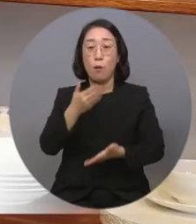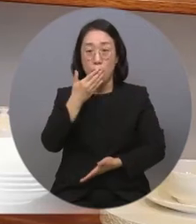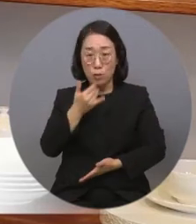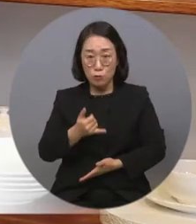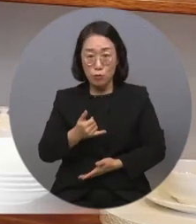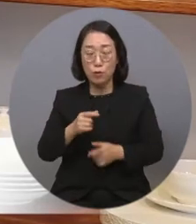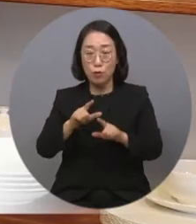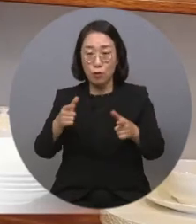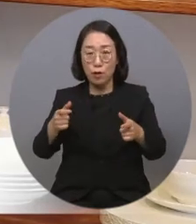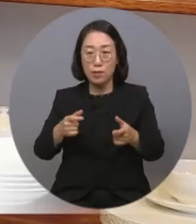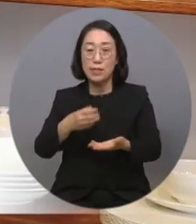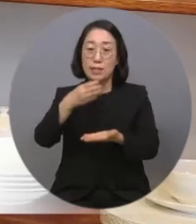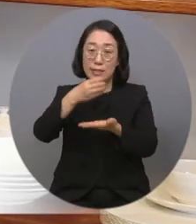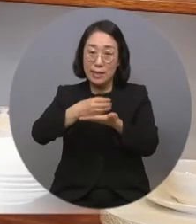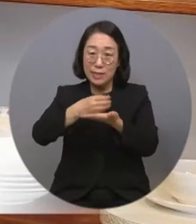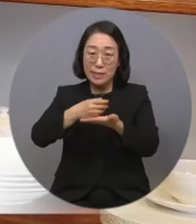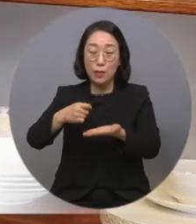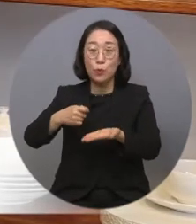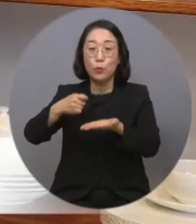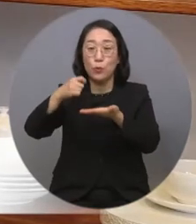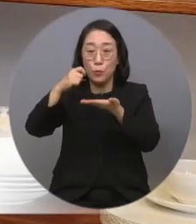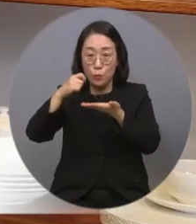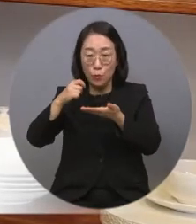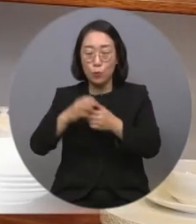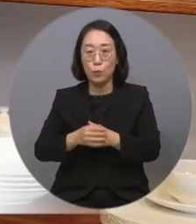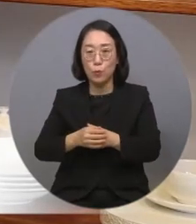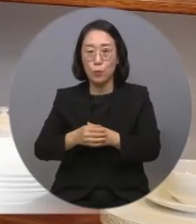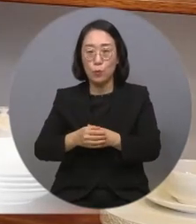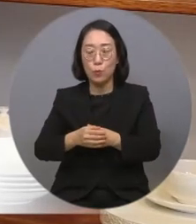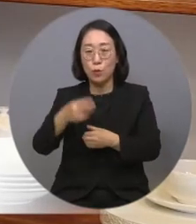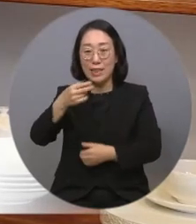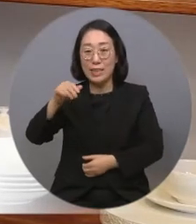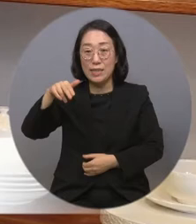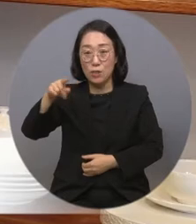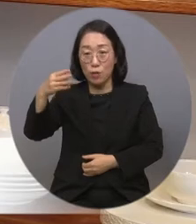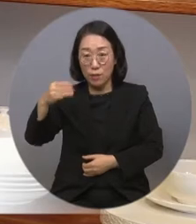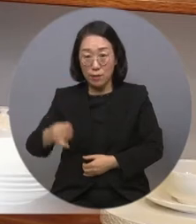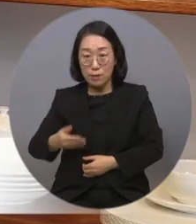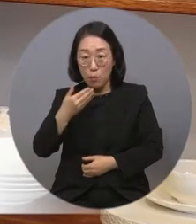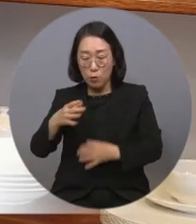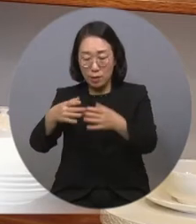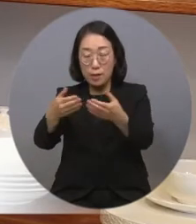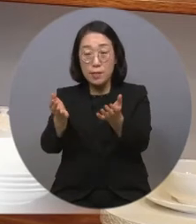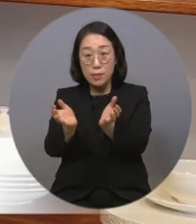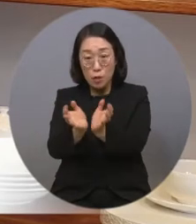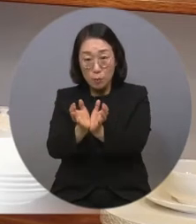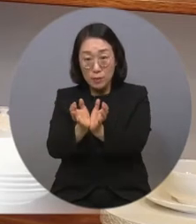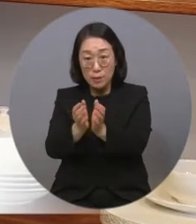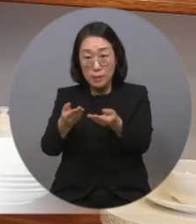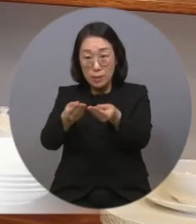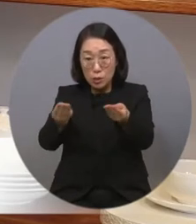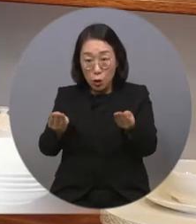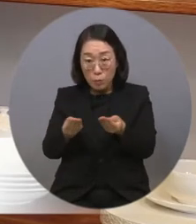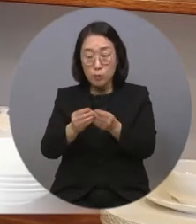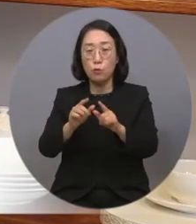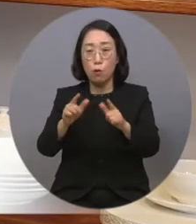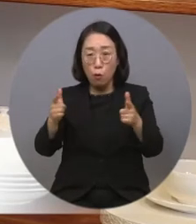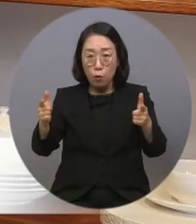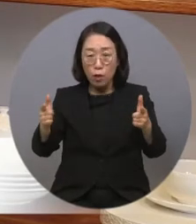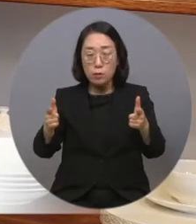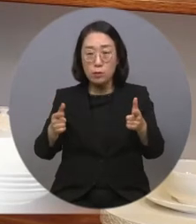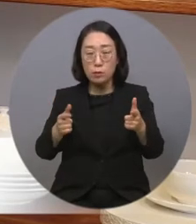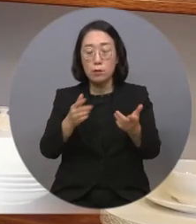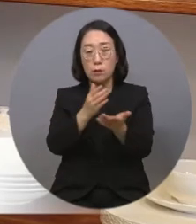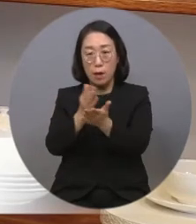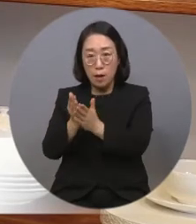있는 아름다운 찻잔이나 또 디저트에 사용할 수 있는 도자기에 그러한 모든 것들까지도